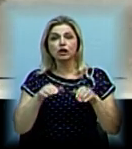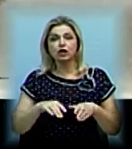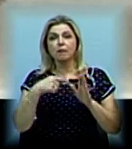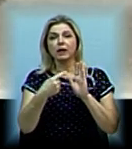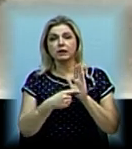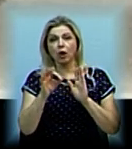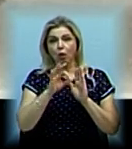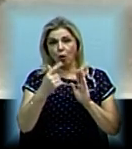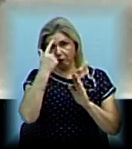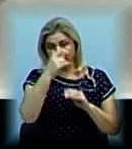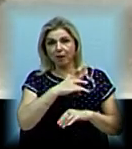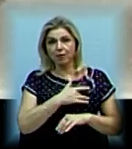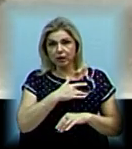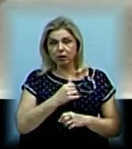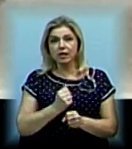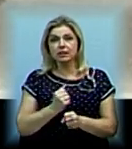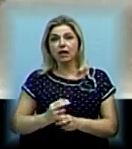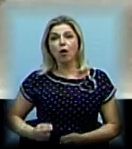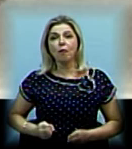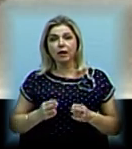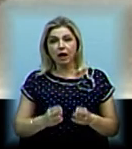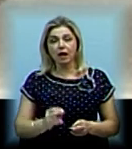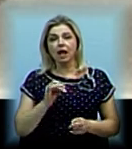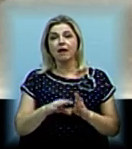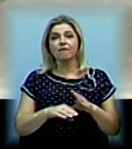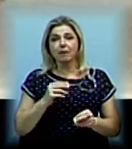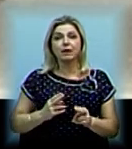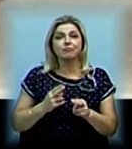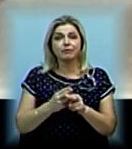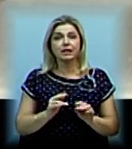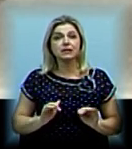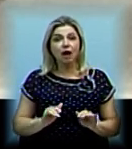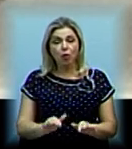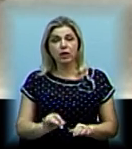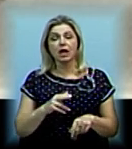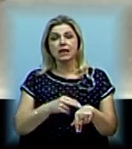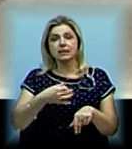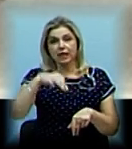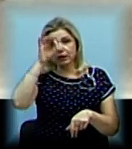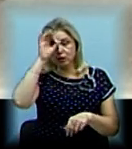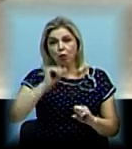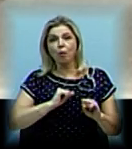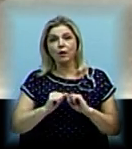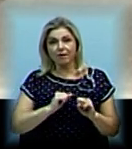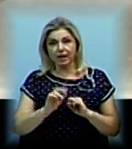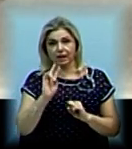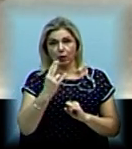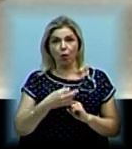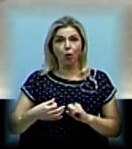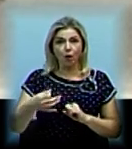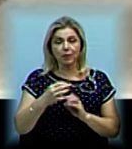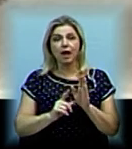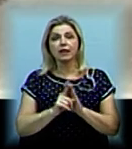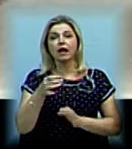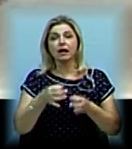щодо повідомлення про підозру у скоєнні злочину та обрання міри запобіжного заходу. Слідчими слідчого управління Національної поліції в Миколаївській області